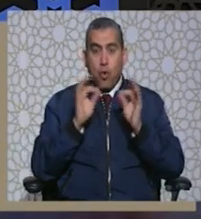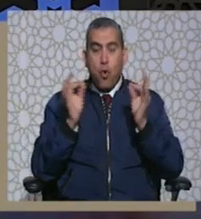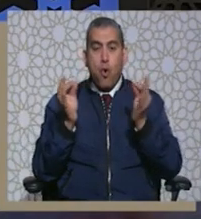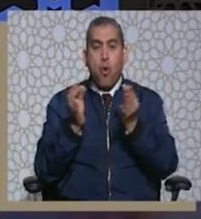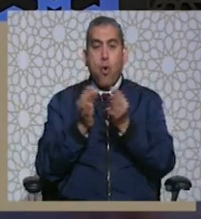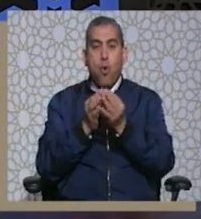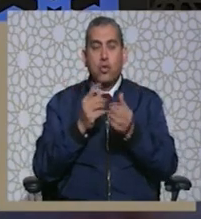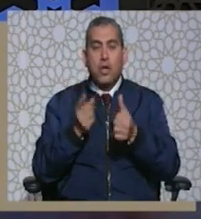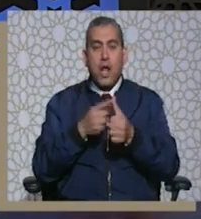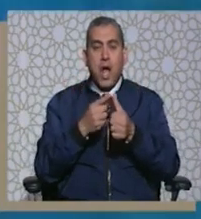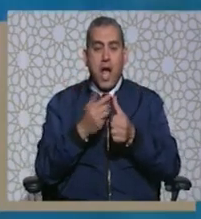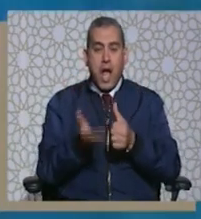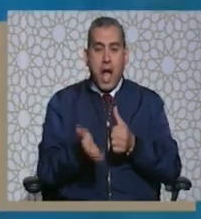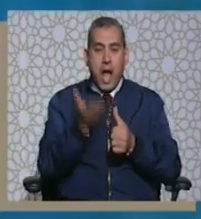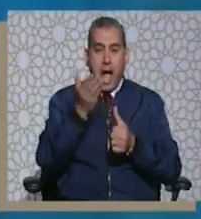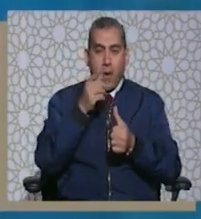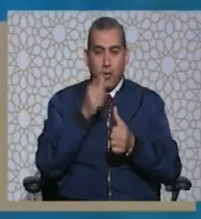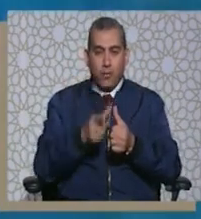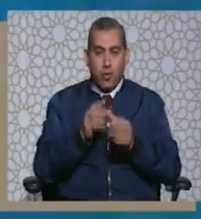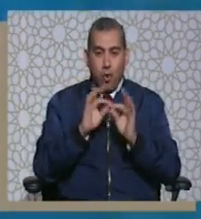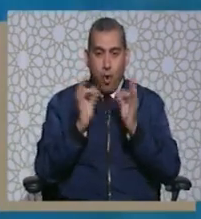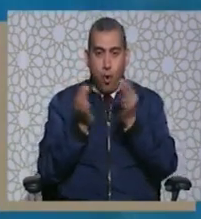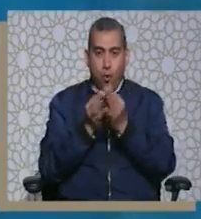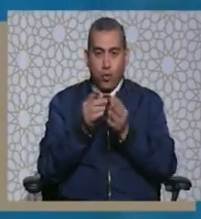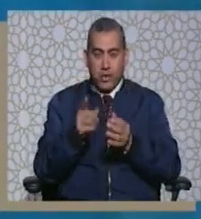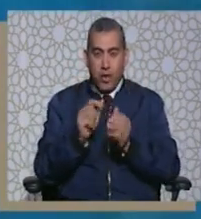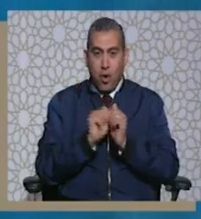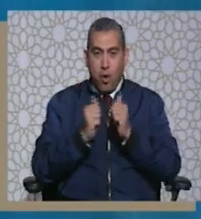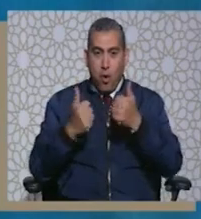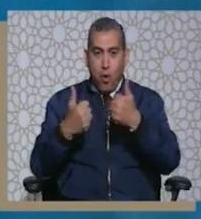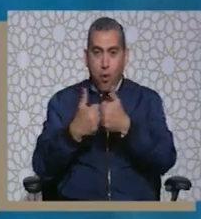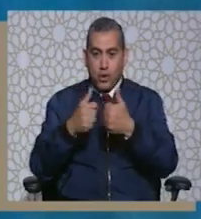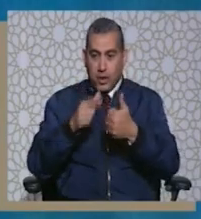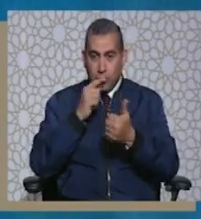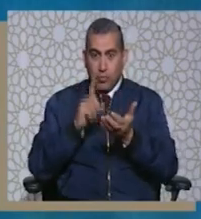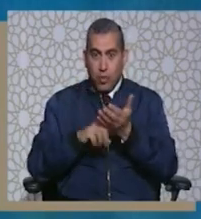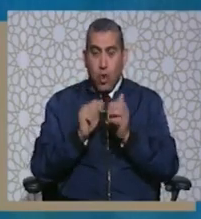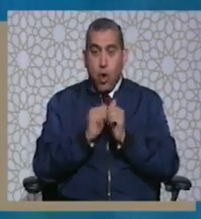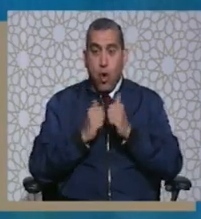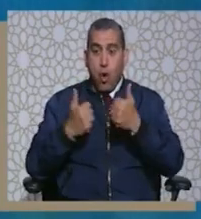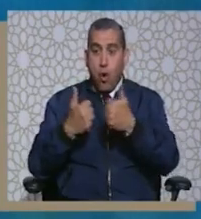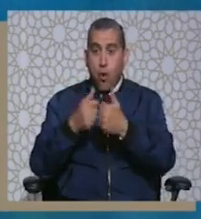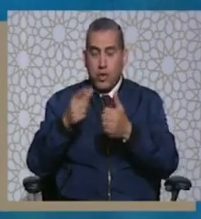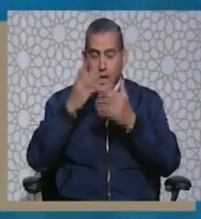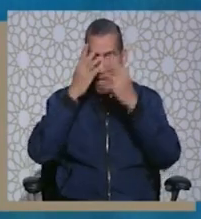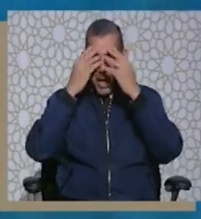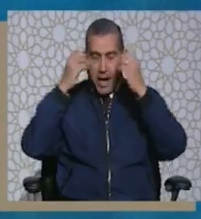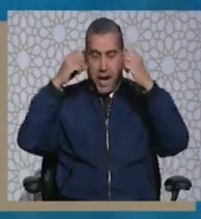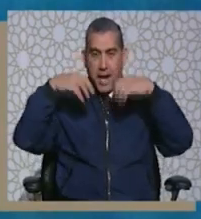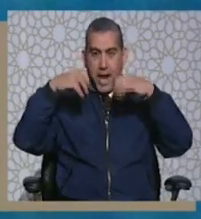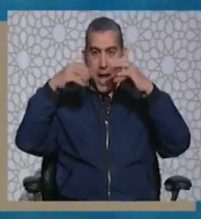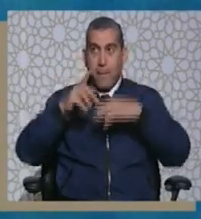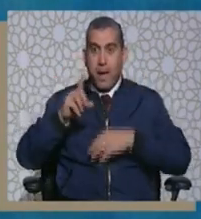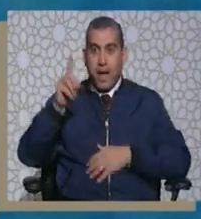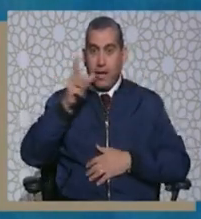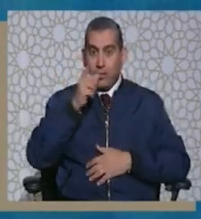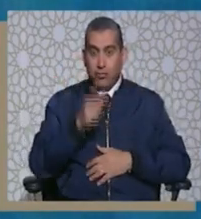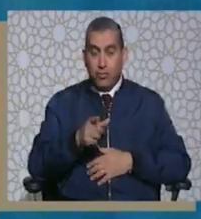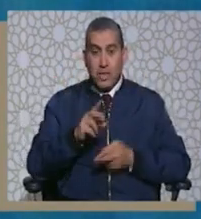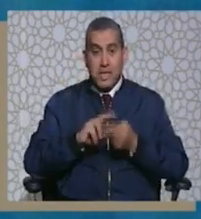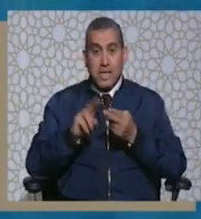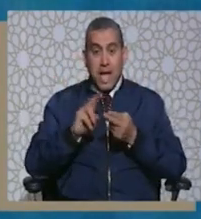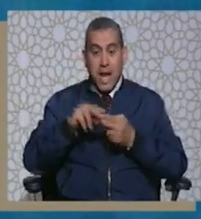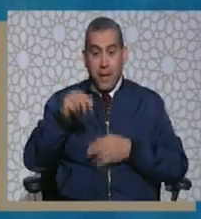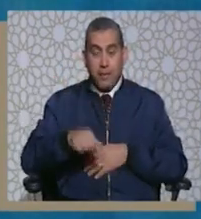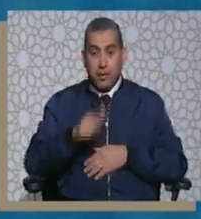العلاقات دي وعشان كده احنا بنكرر ان الاسره نعمه سلام النهارده